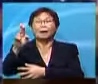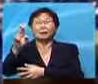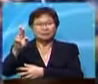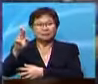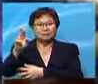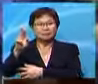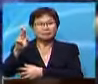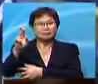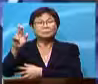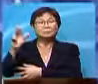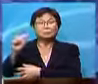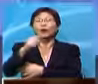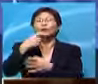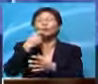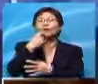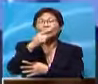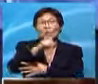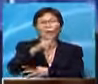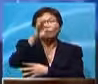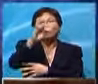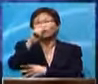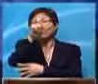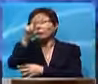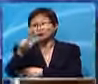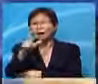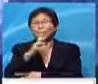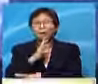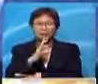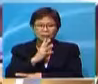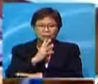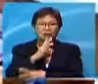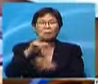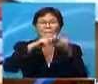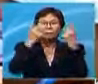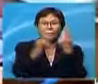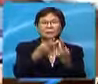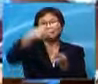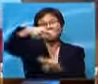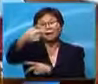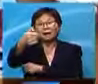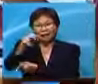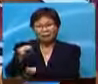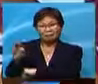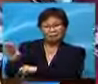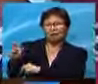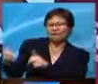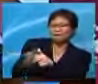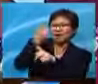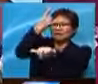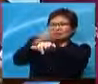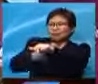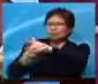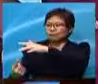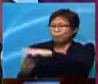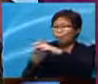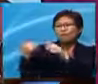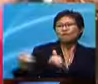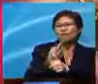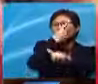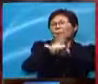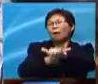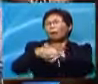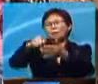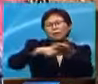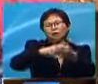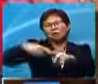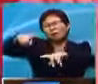panel pemikir jasa t Faisal is Aziz Berk Parti amanah negar yang pert dalam pilihan Raya